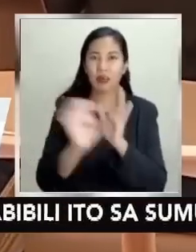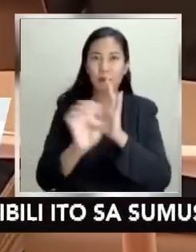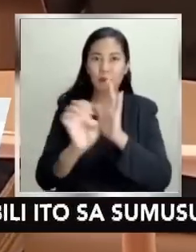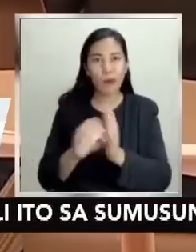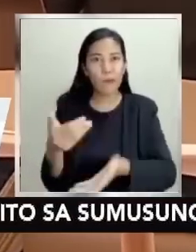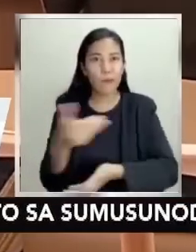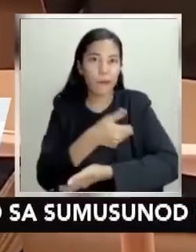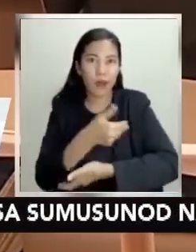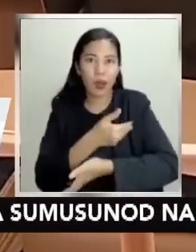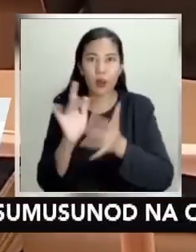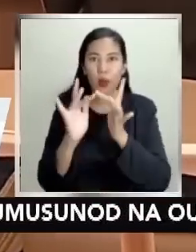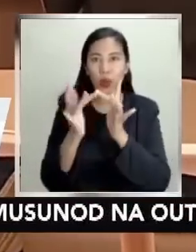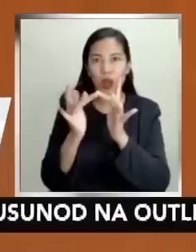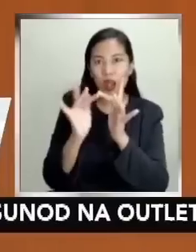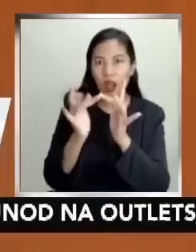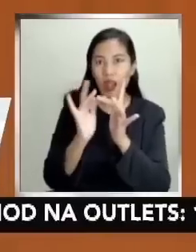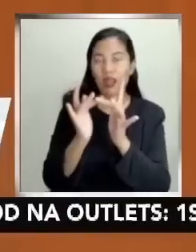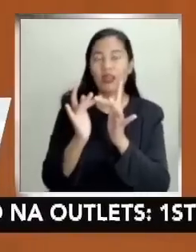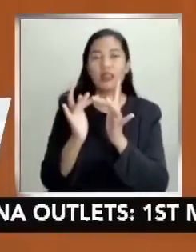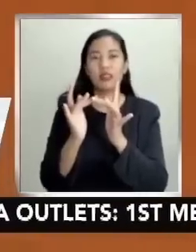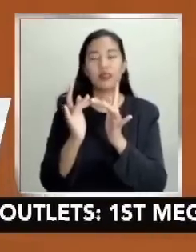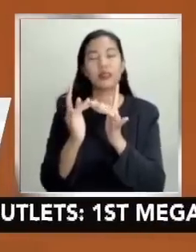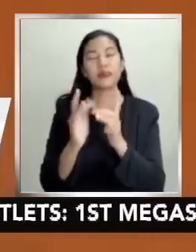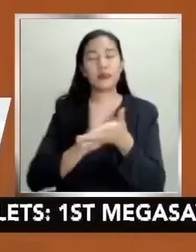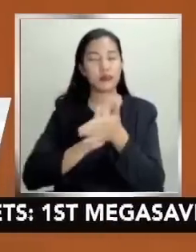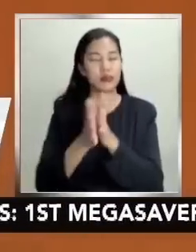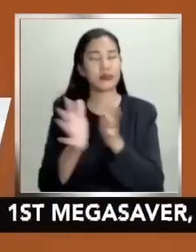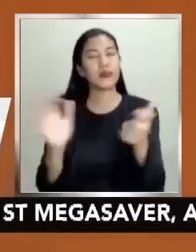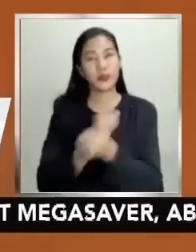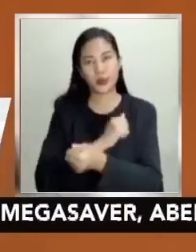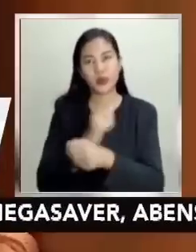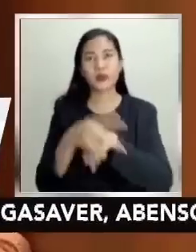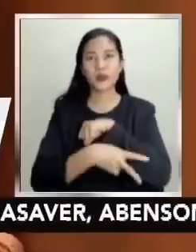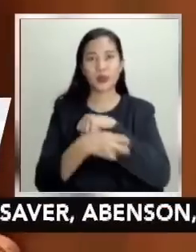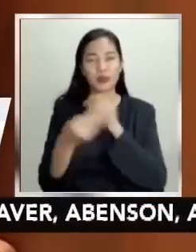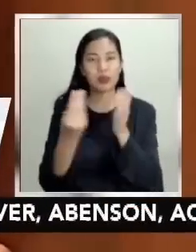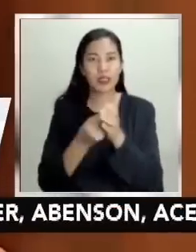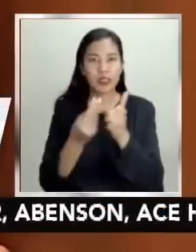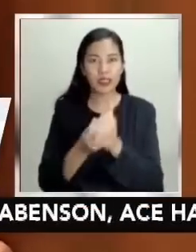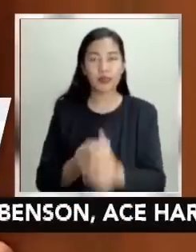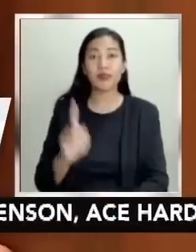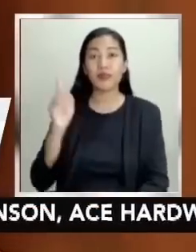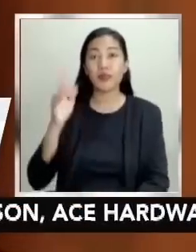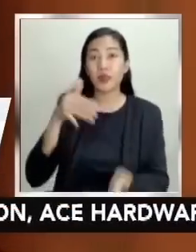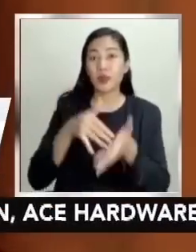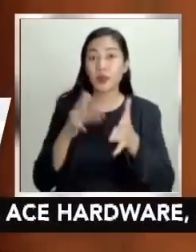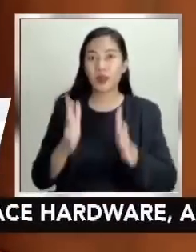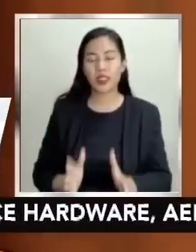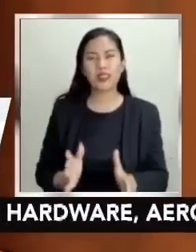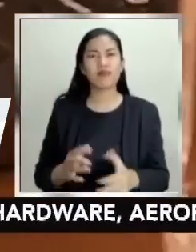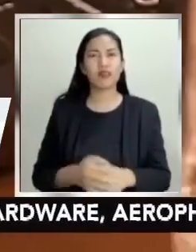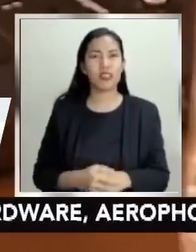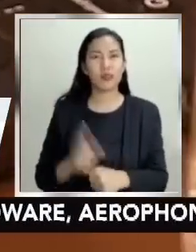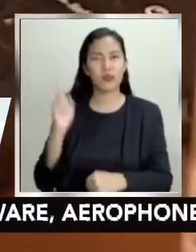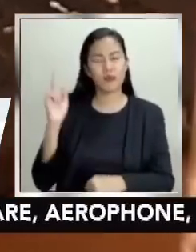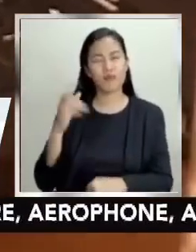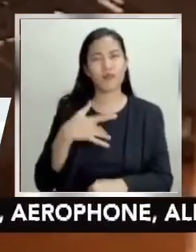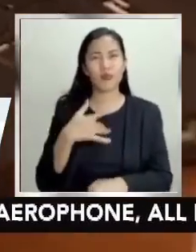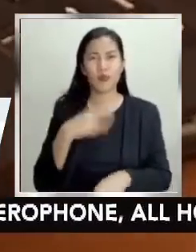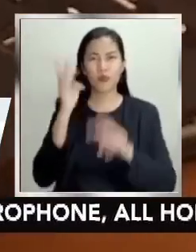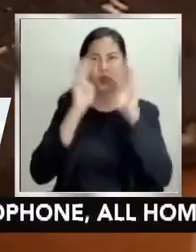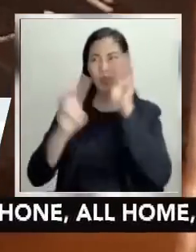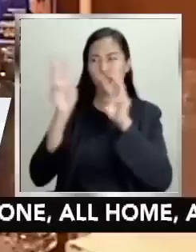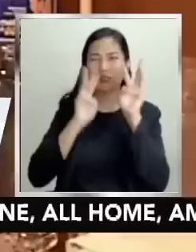transactions, wala na, ubos na pera. Aminado ang estudyanteng si Ana na labi siyang nabahala nang mabalitaan niya ang tungkol sa